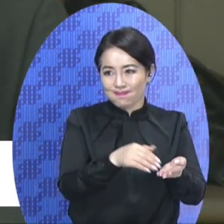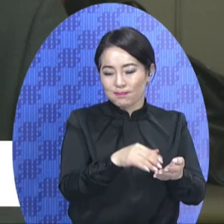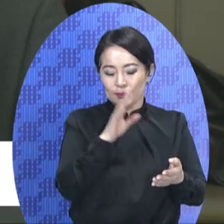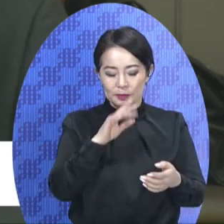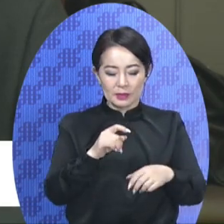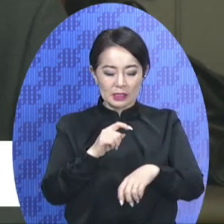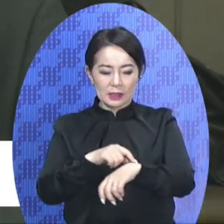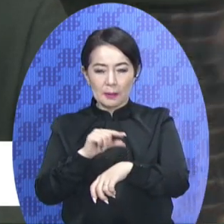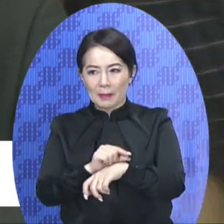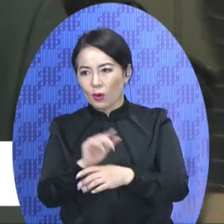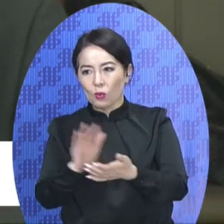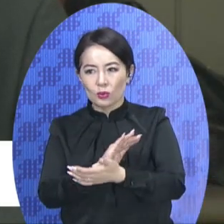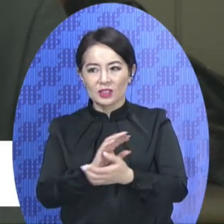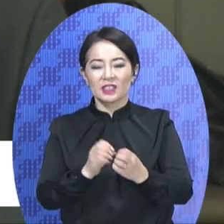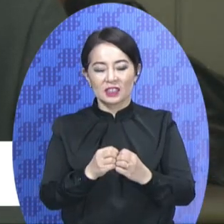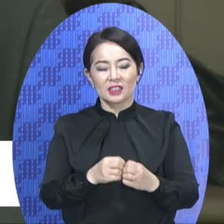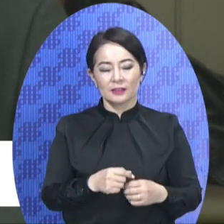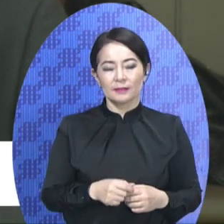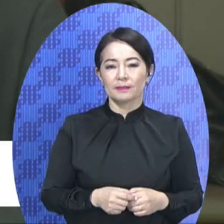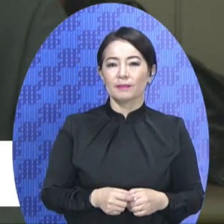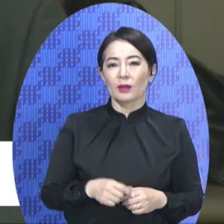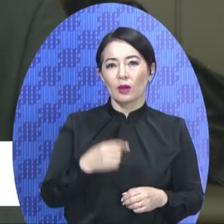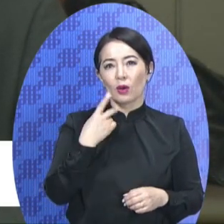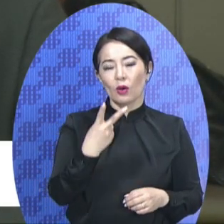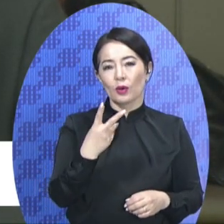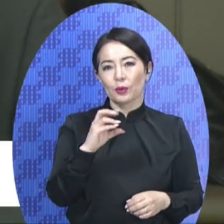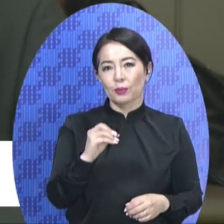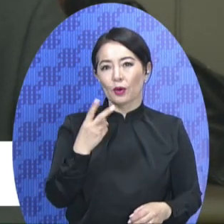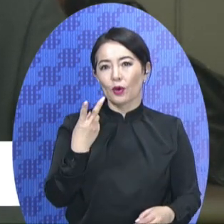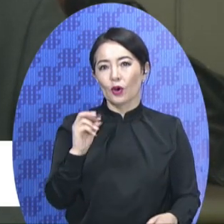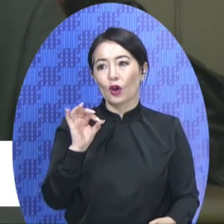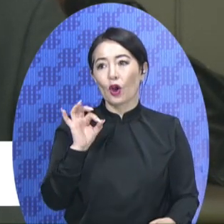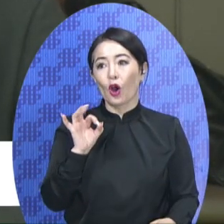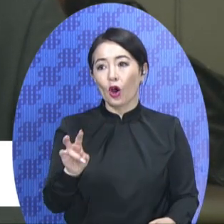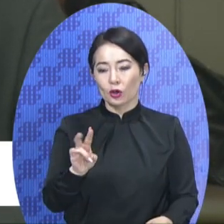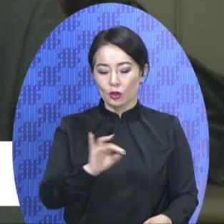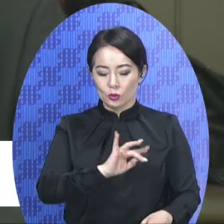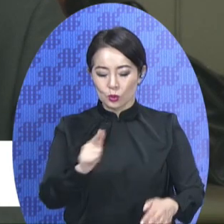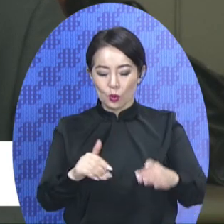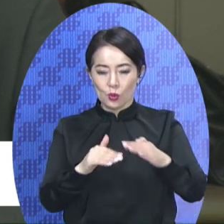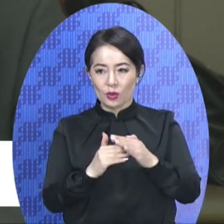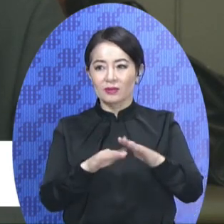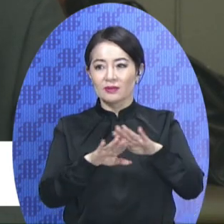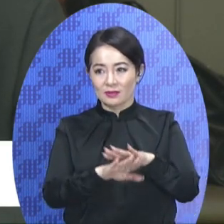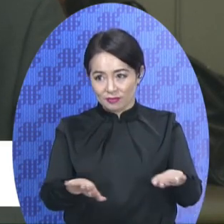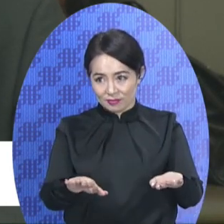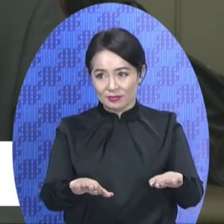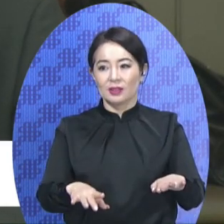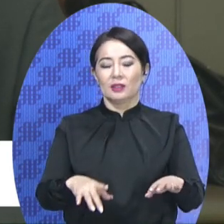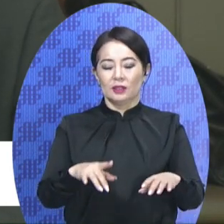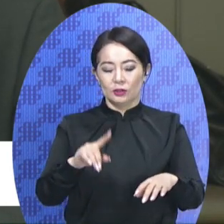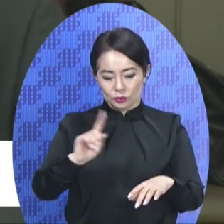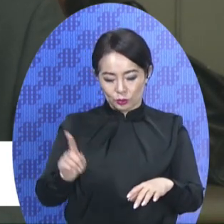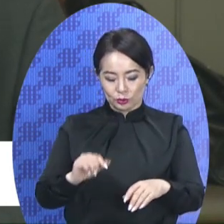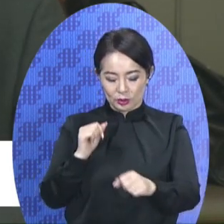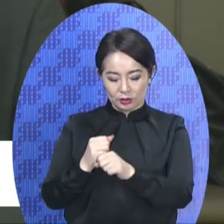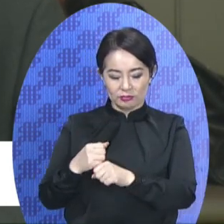багны хугацаанд суйрлуулна. Энэ 2020 онд бол суйрлуулалтын ажил яваад зөвшөөрлөлттэй ажил бол